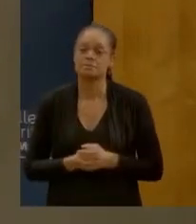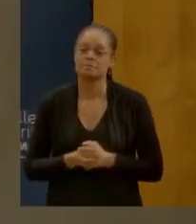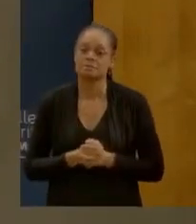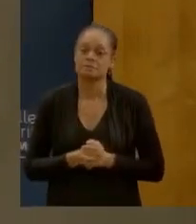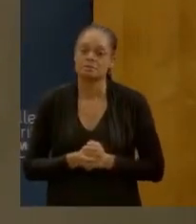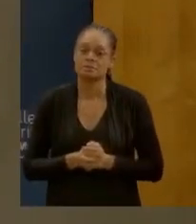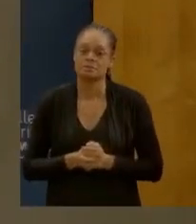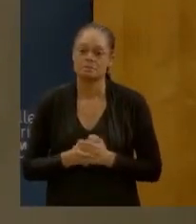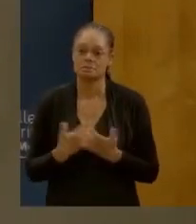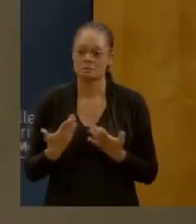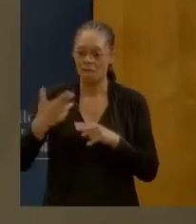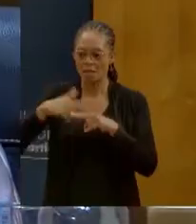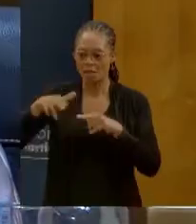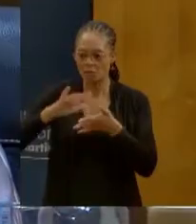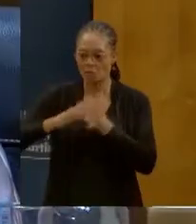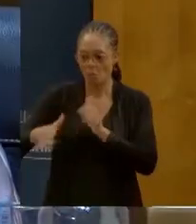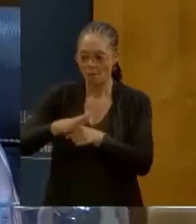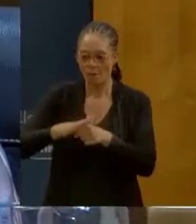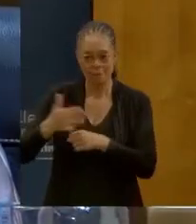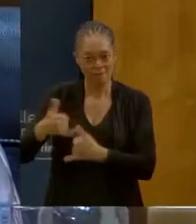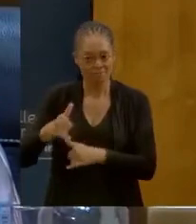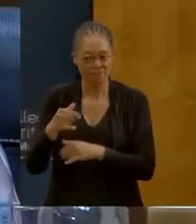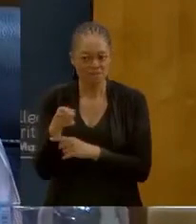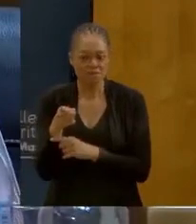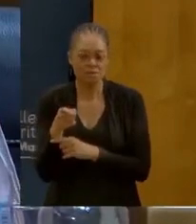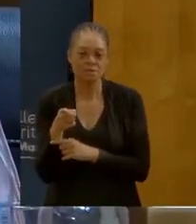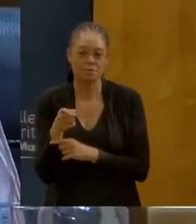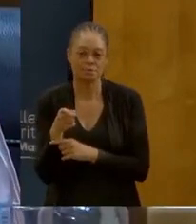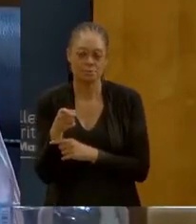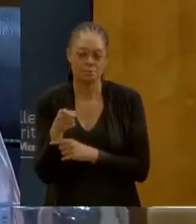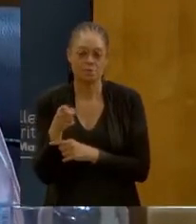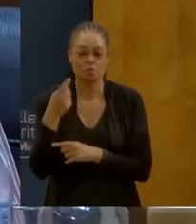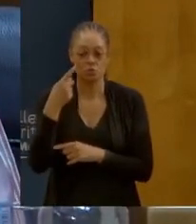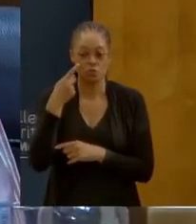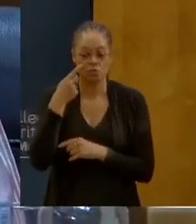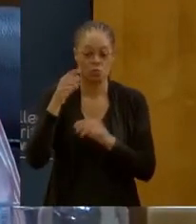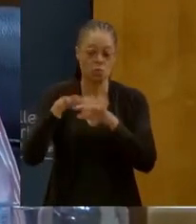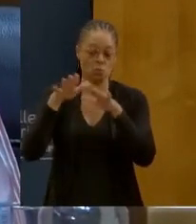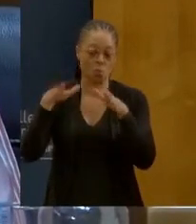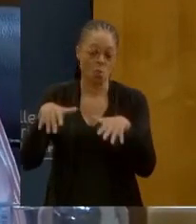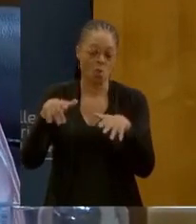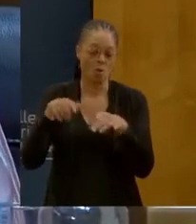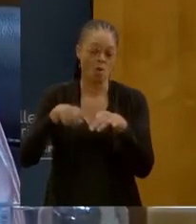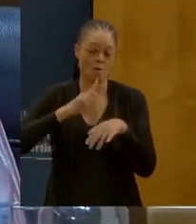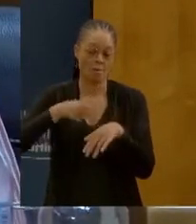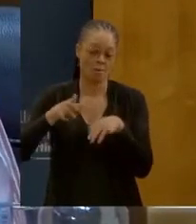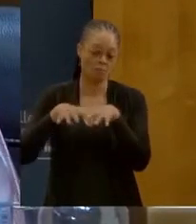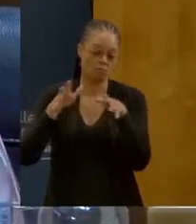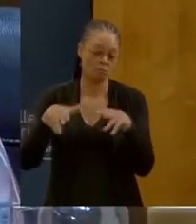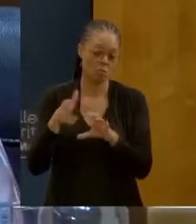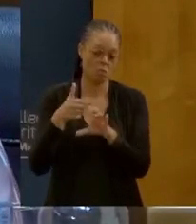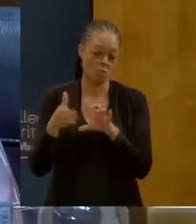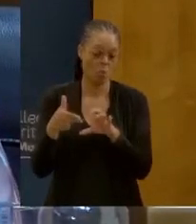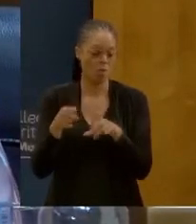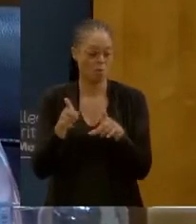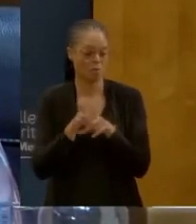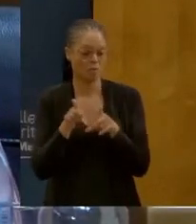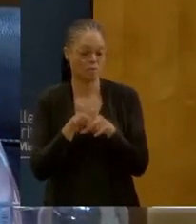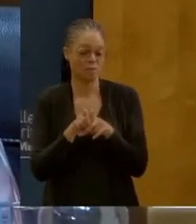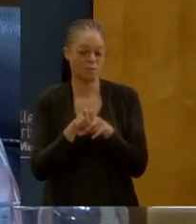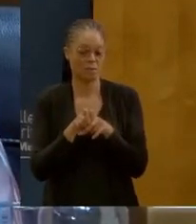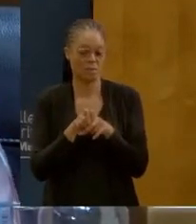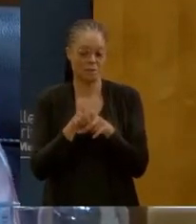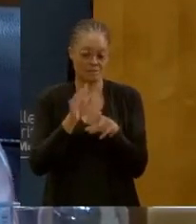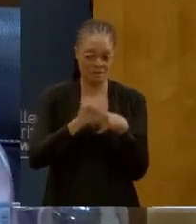Et tous les travaux ne sont pas réalisés parce que si vous voyez le montant de la commande et le décompte de ce